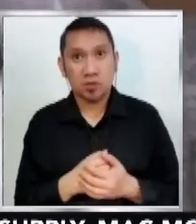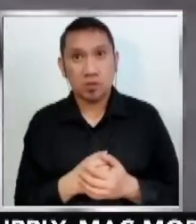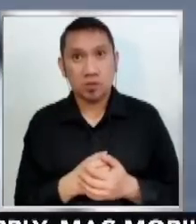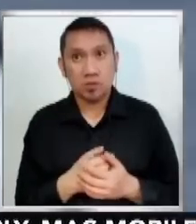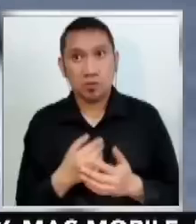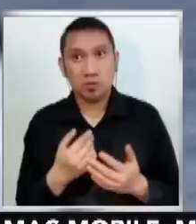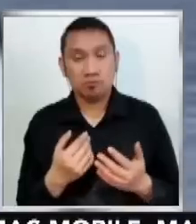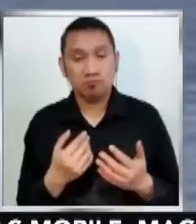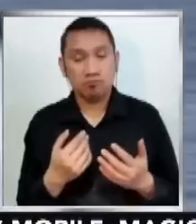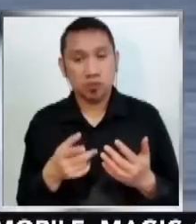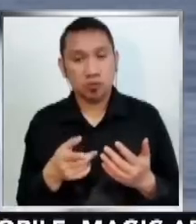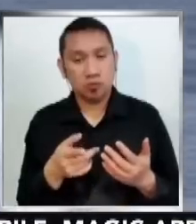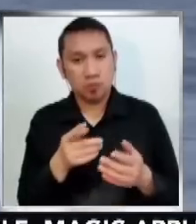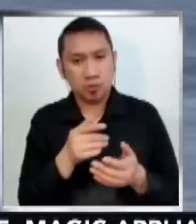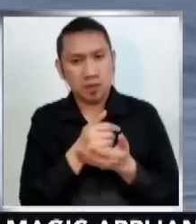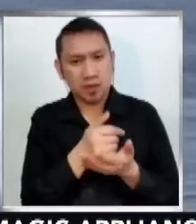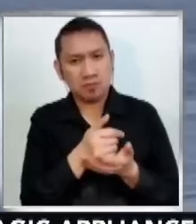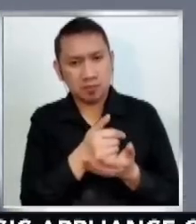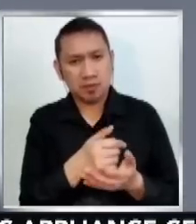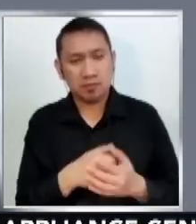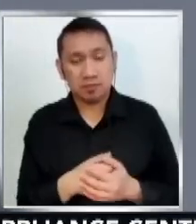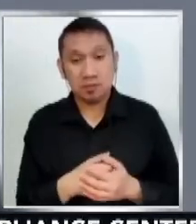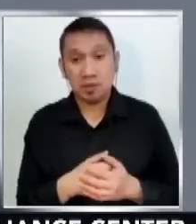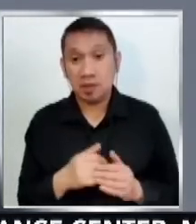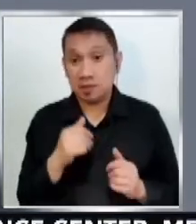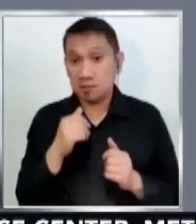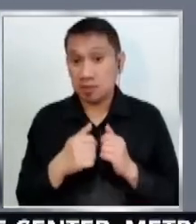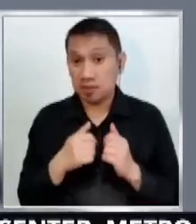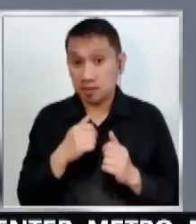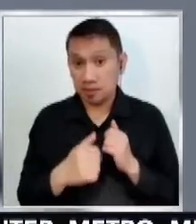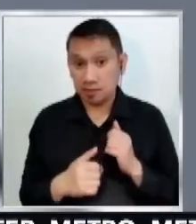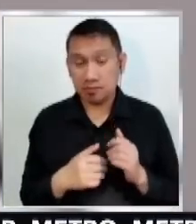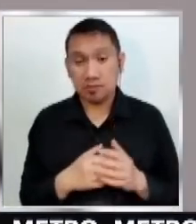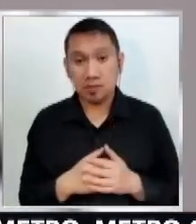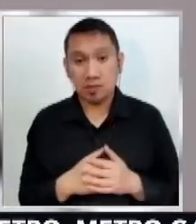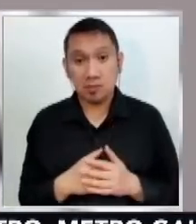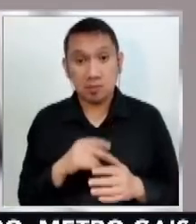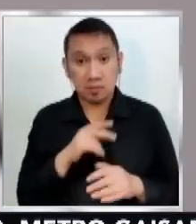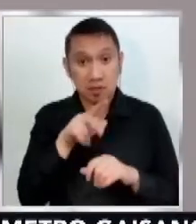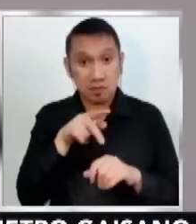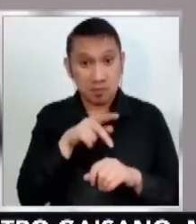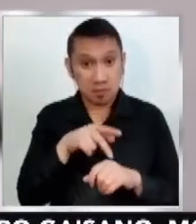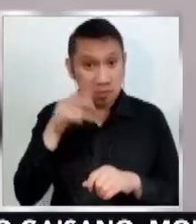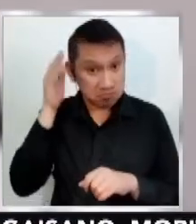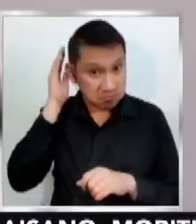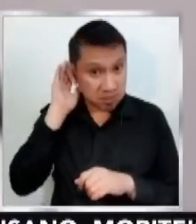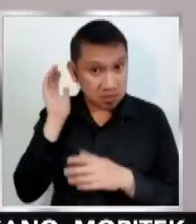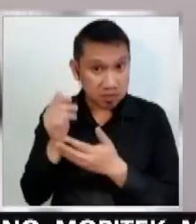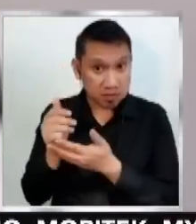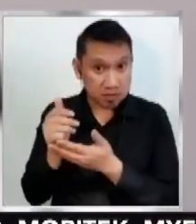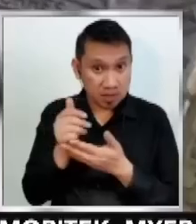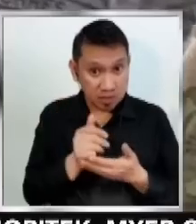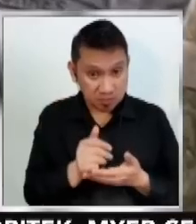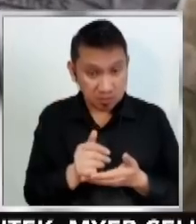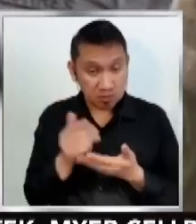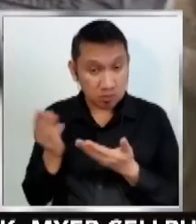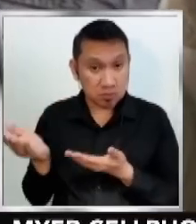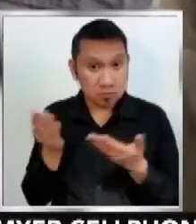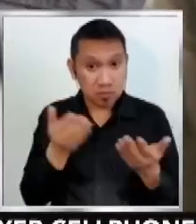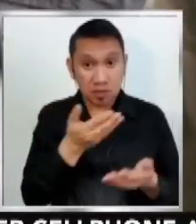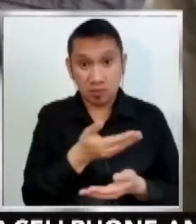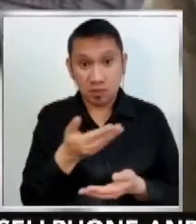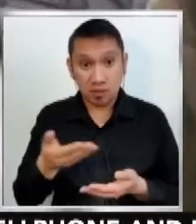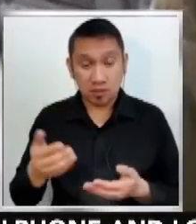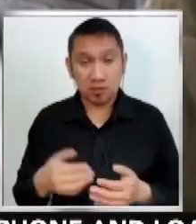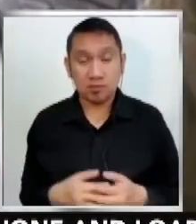soon. Pero ibig bang sabihin hihingi ng tulong ang Pilipinas sa Australia sa resupply mission sa Ayungin? Your specific